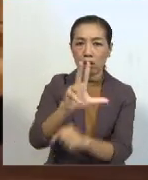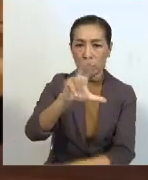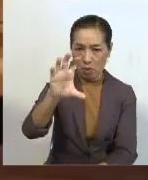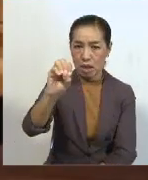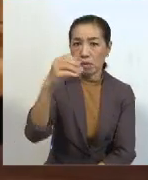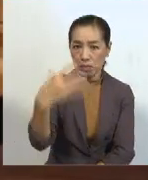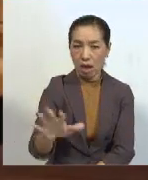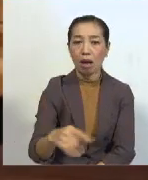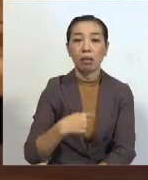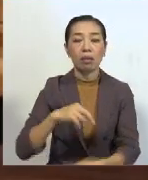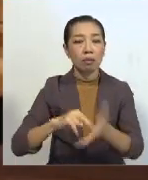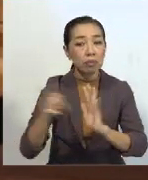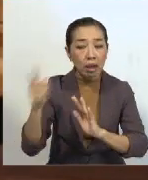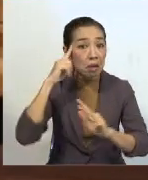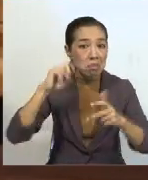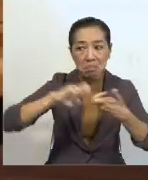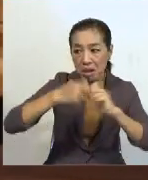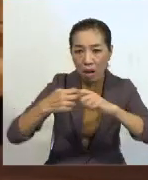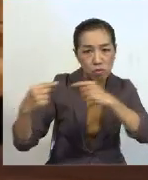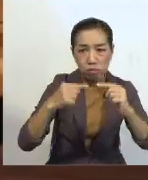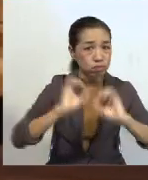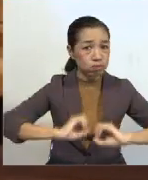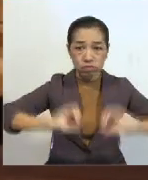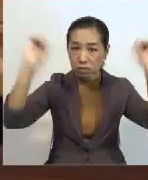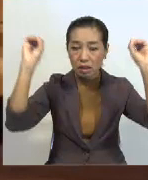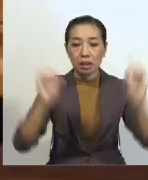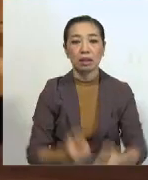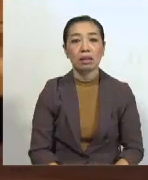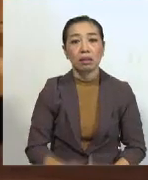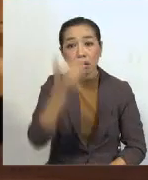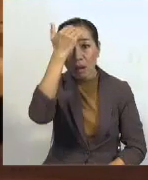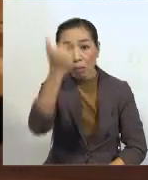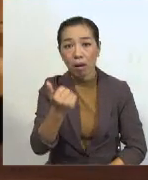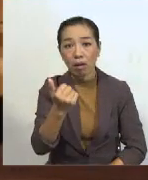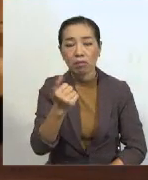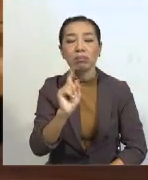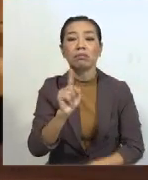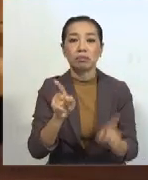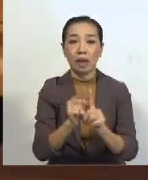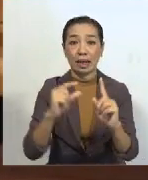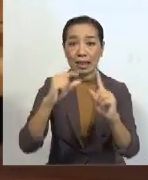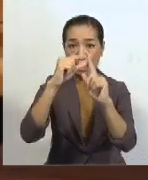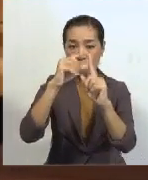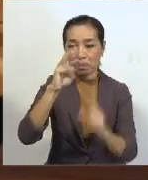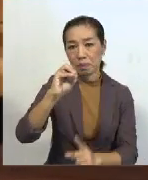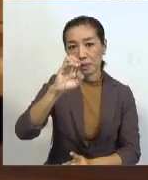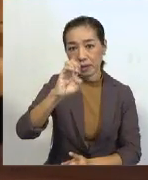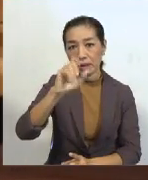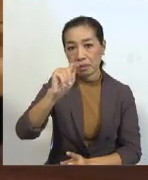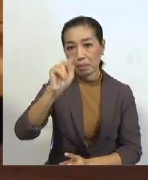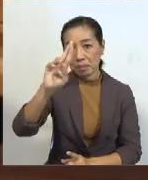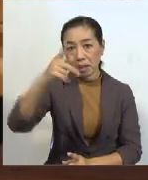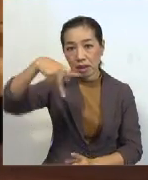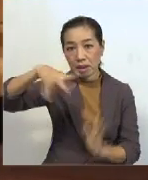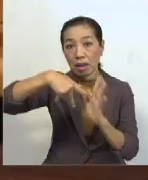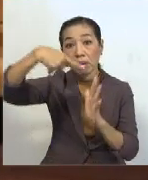นั้นเราไม่เคยมีความขัดแย้งอะไรกันเลยเพราะอะไรเพราะคำว่ามิตรภาพมัน